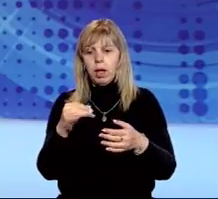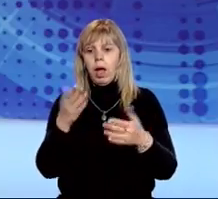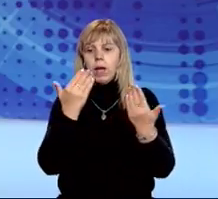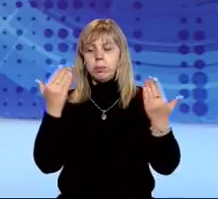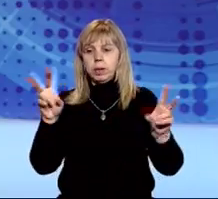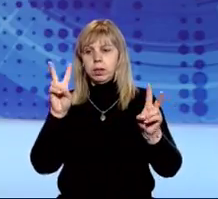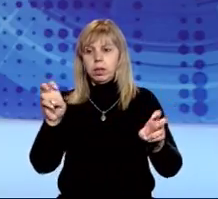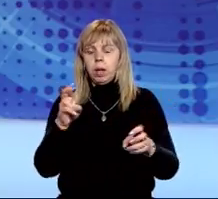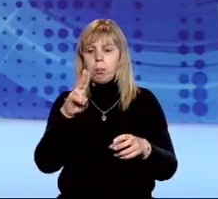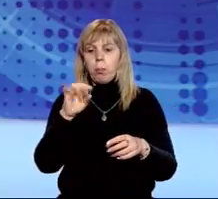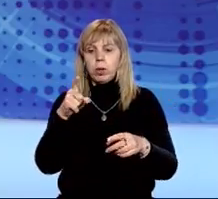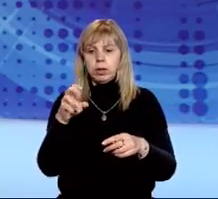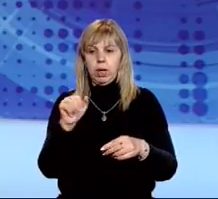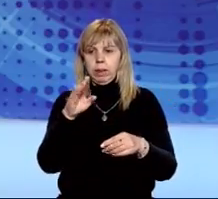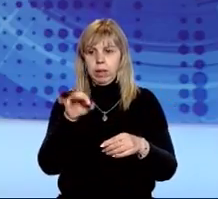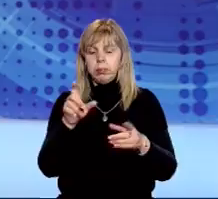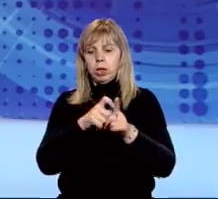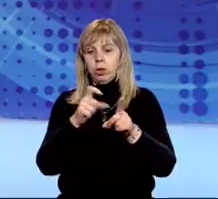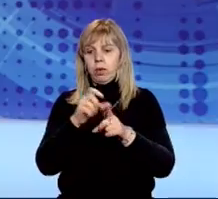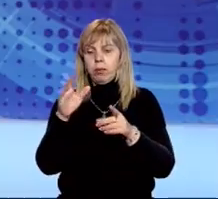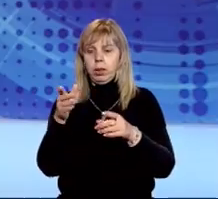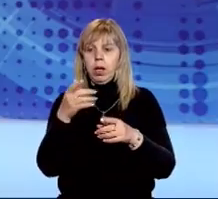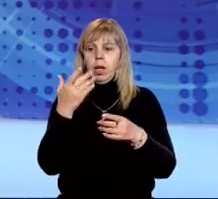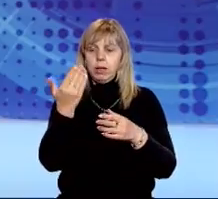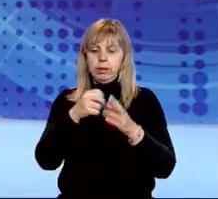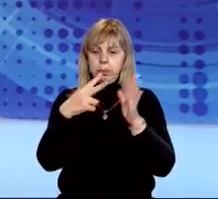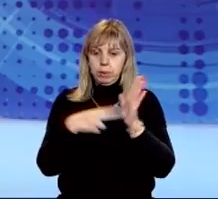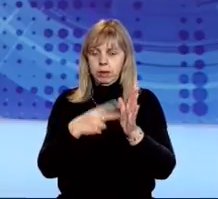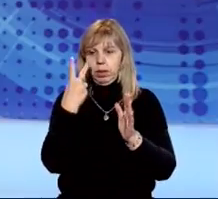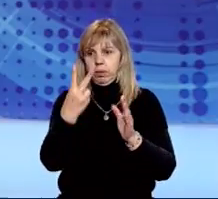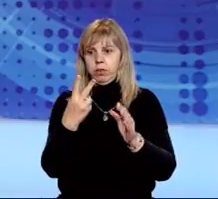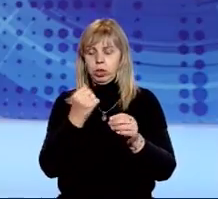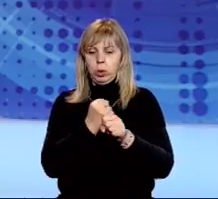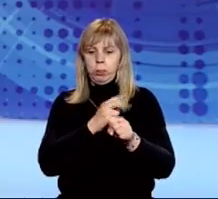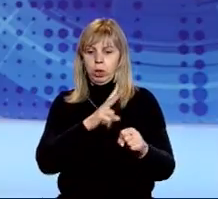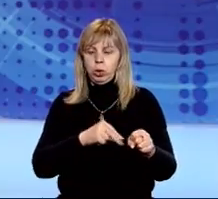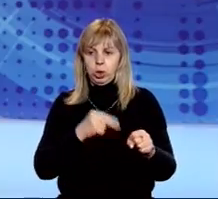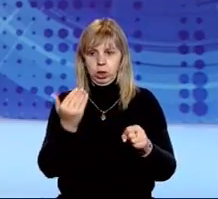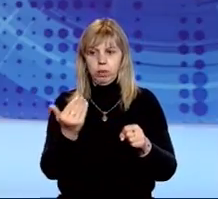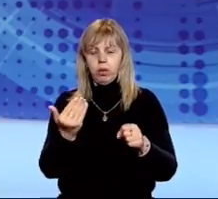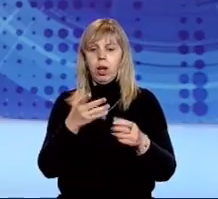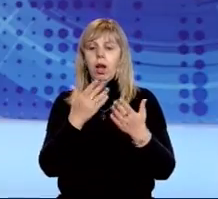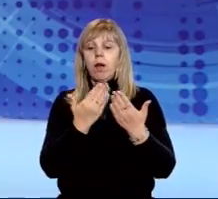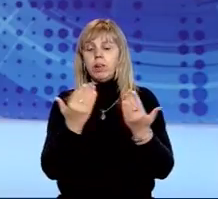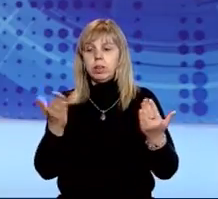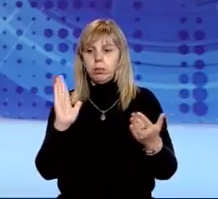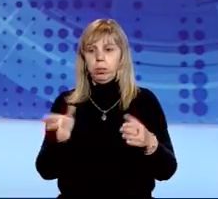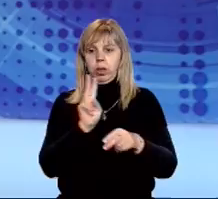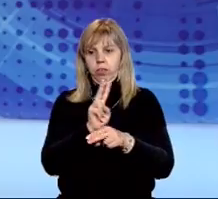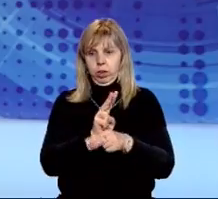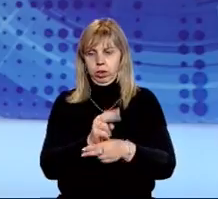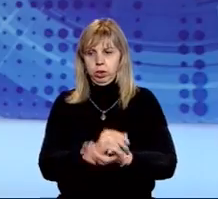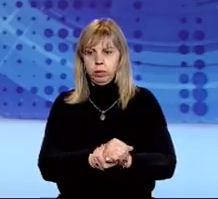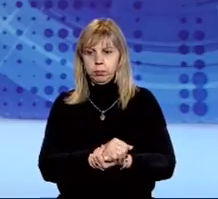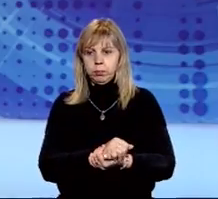Експозиція називається «Поза тим». За словами автора, із 17 картин дві зробила дочка – Каріна. Триватиме виставка 2 тижні.